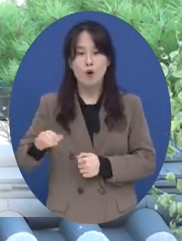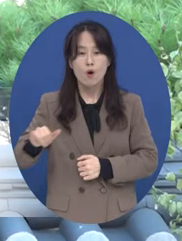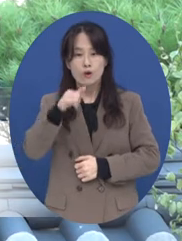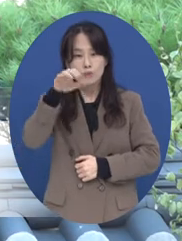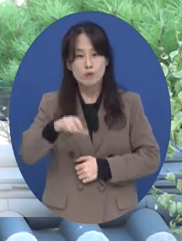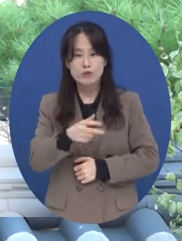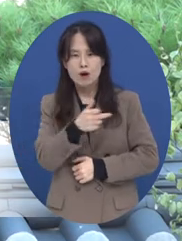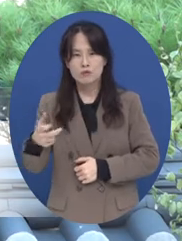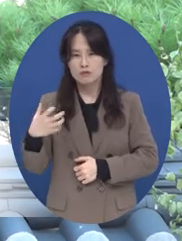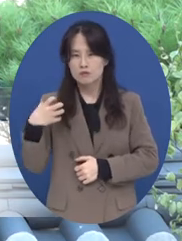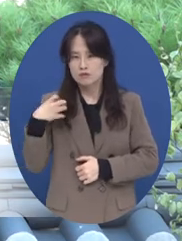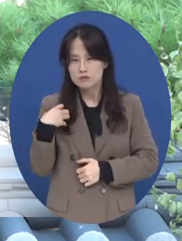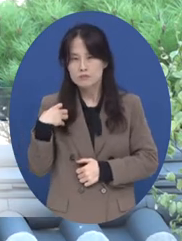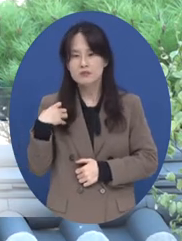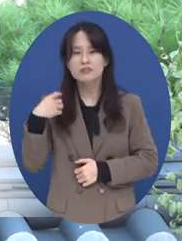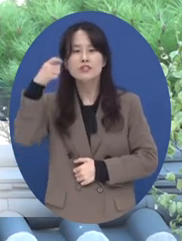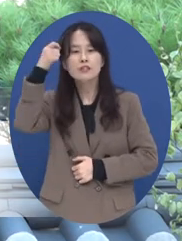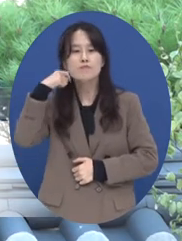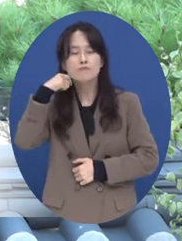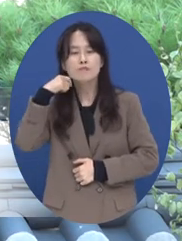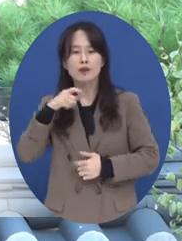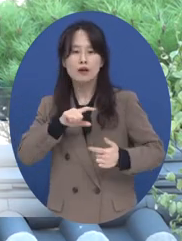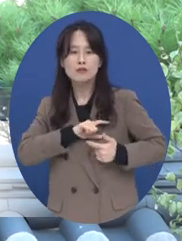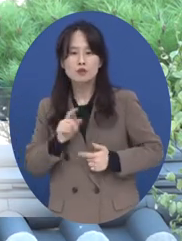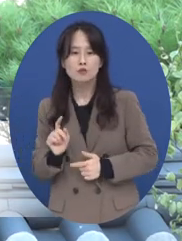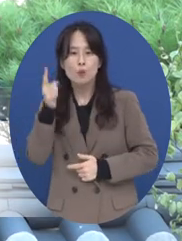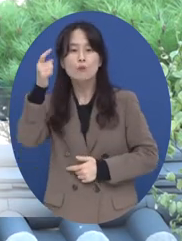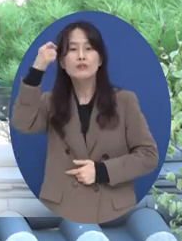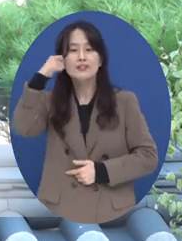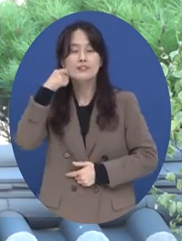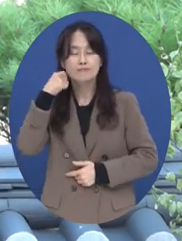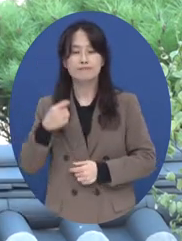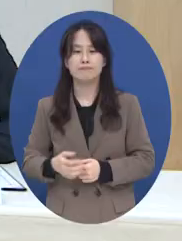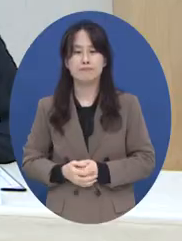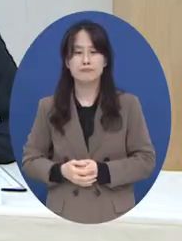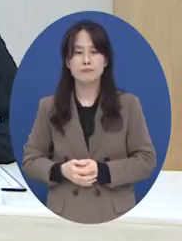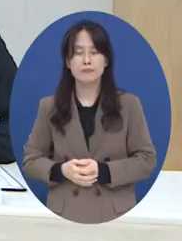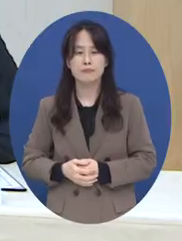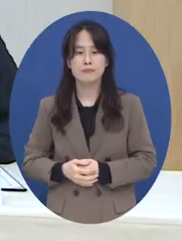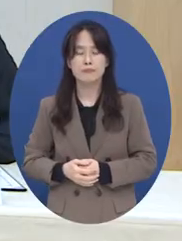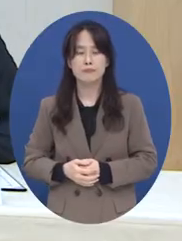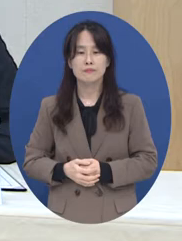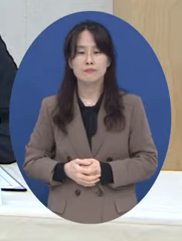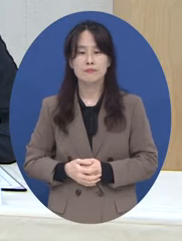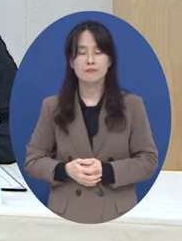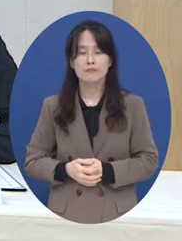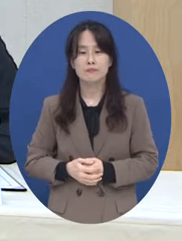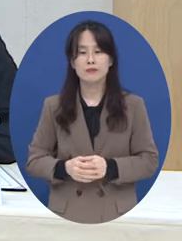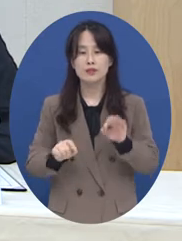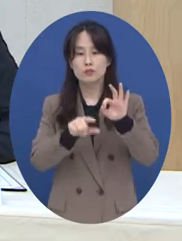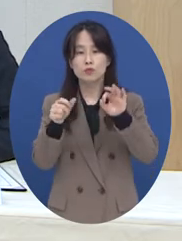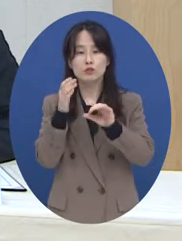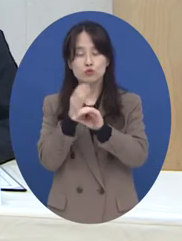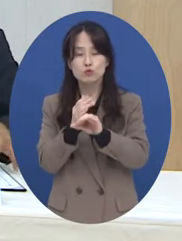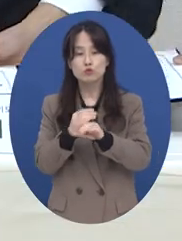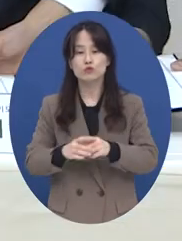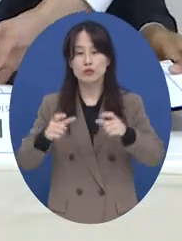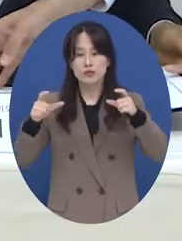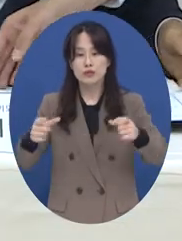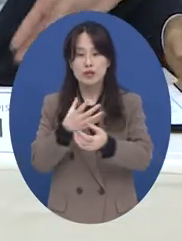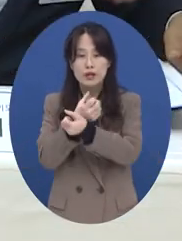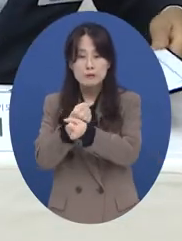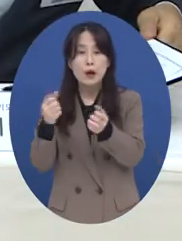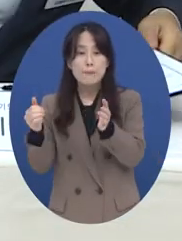경기도에서도 김포시가 막 큰 자리를 하나 맡고 있구나, 위상이 좀 있구나라는 느낌이 좀 많이 듭니다. 경기도는 이달 중 해당 지자체와